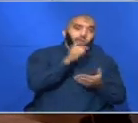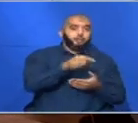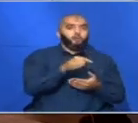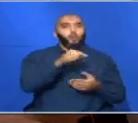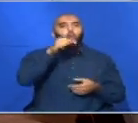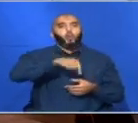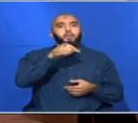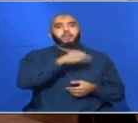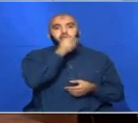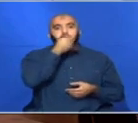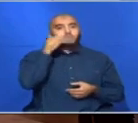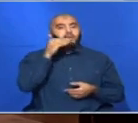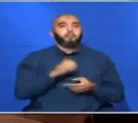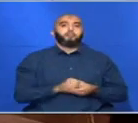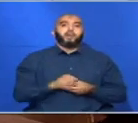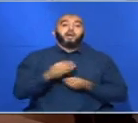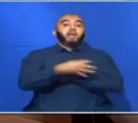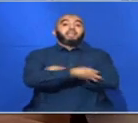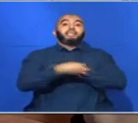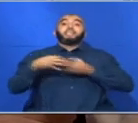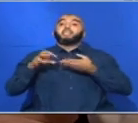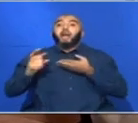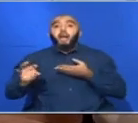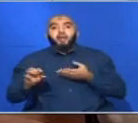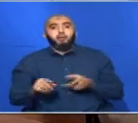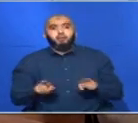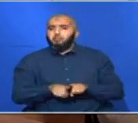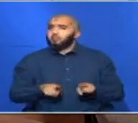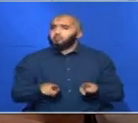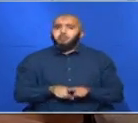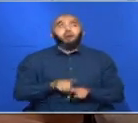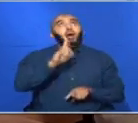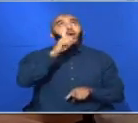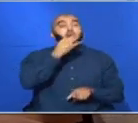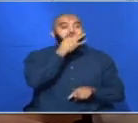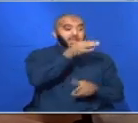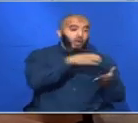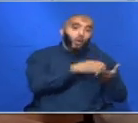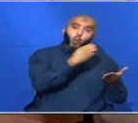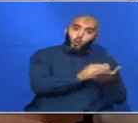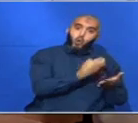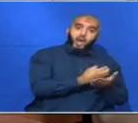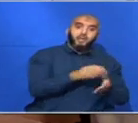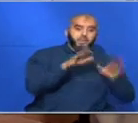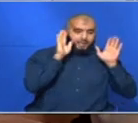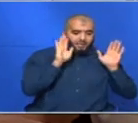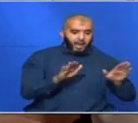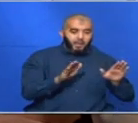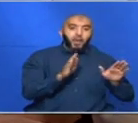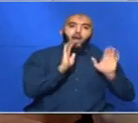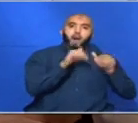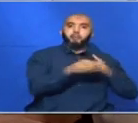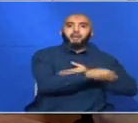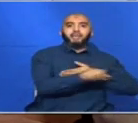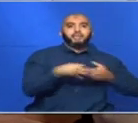يقول واقيم الصلاه واتوا الزكاه ولعلكم تلاحظون بان المولى عز وجل عندما